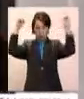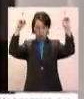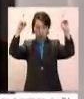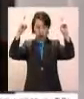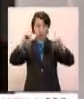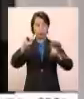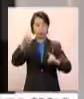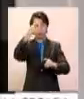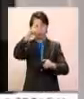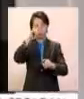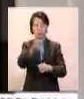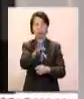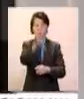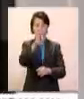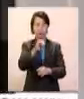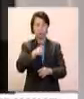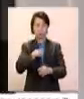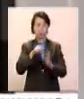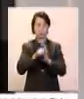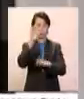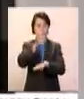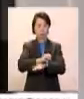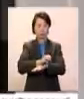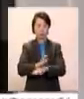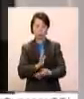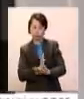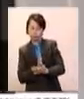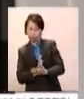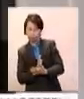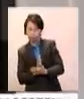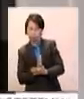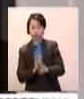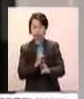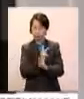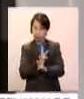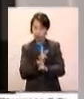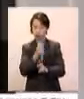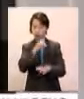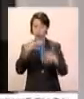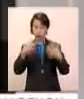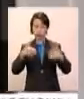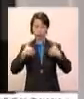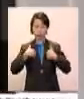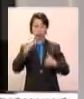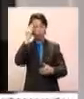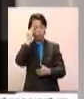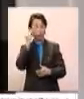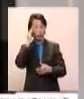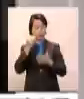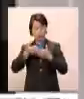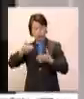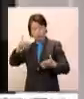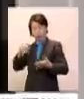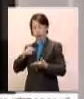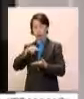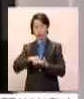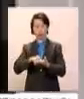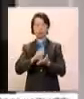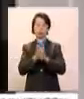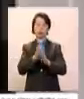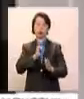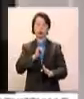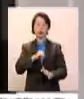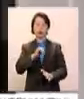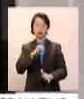Hanya untuk pelantikan tu saya terpaksa berhati-hati memandangkan kita dah ada pengalaman sebelum ni. Jadi saya rasa